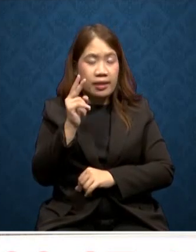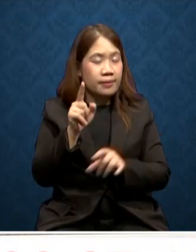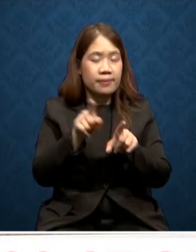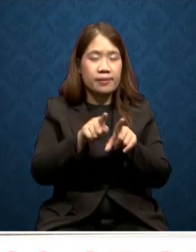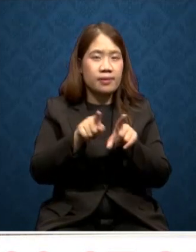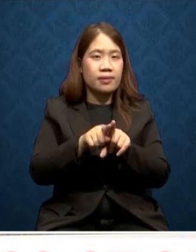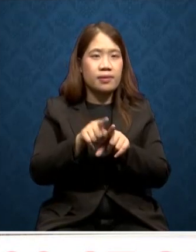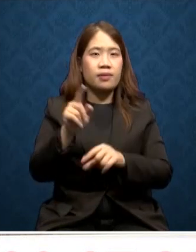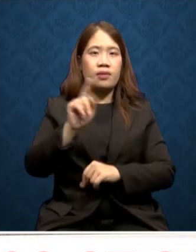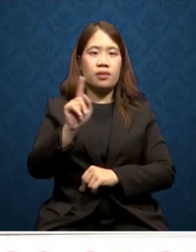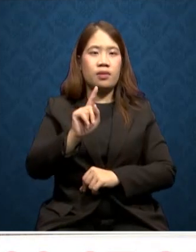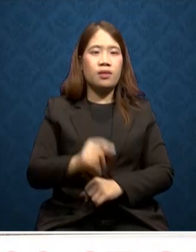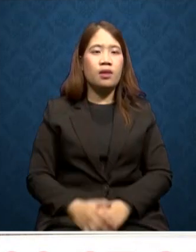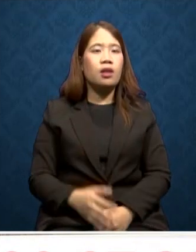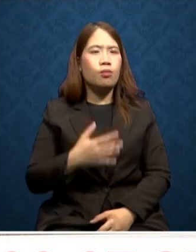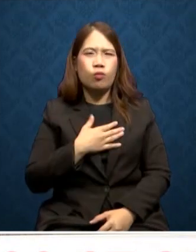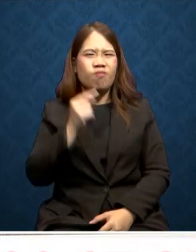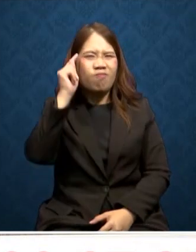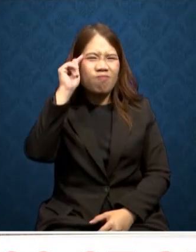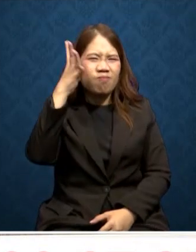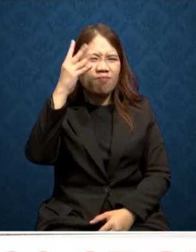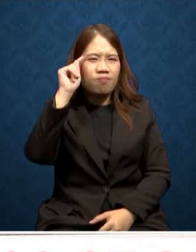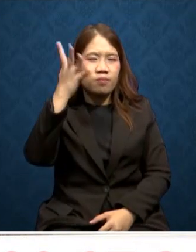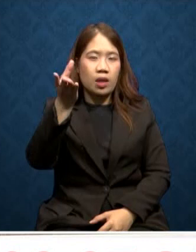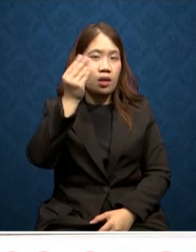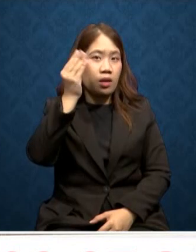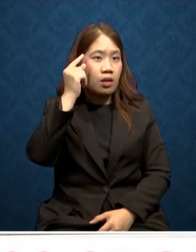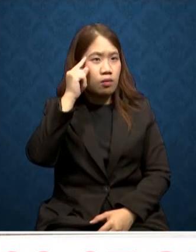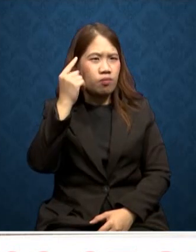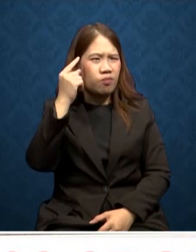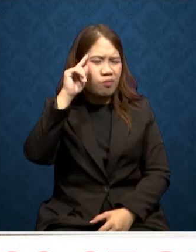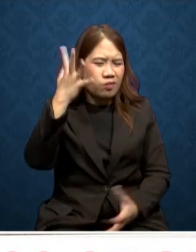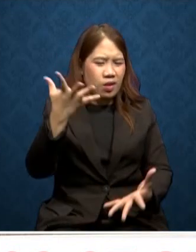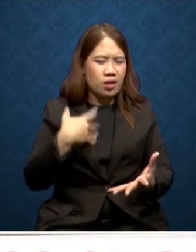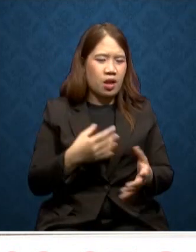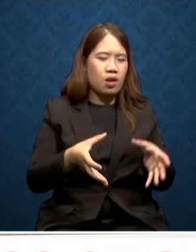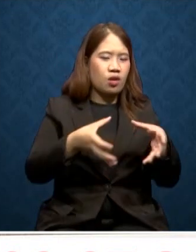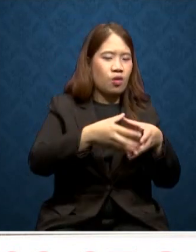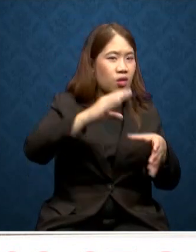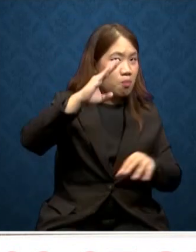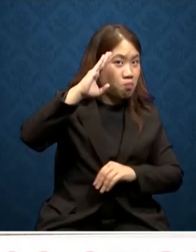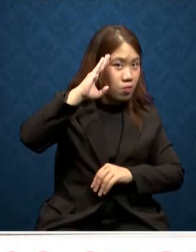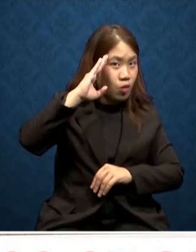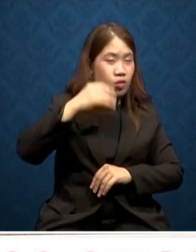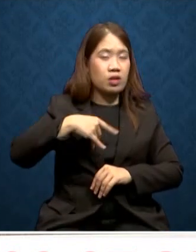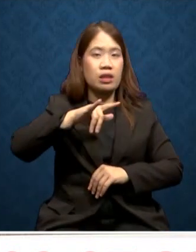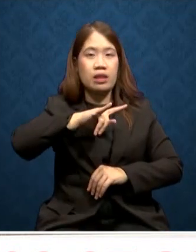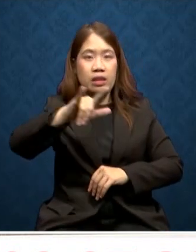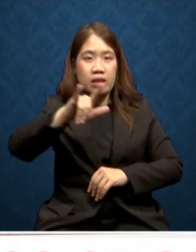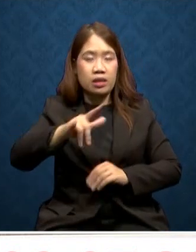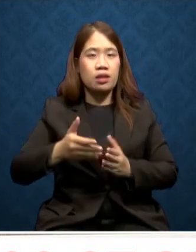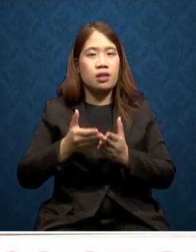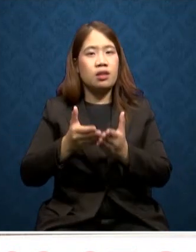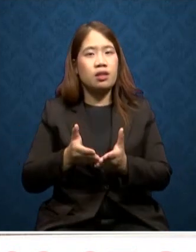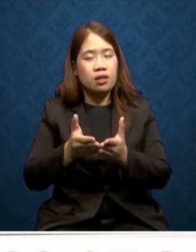ก็ผมยังไม่เข้าใจนะครับว่าทำไมกองทัพบกกองทัพเรือกองทัพอากาศรวมทั้งกลาโหมเนี่ยเขาก็มีสำนักง